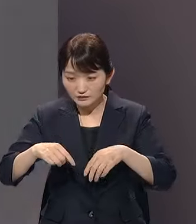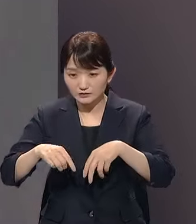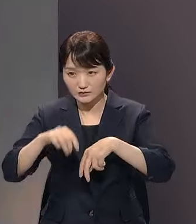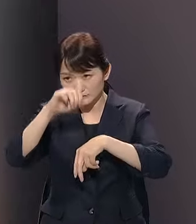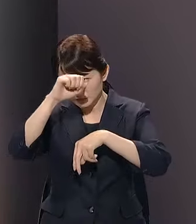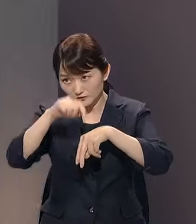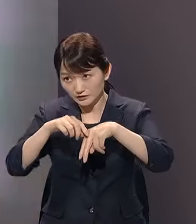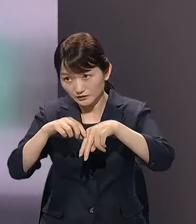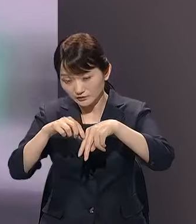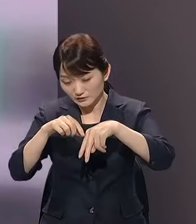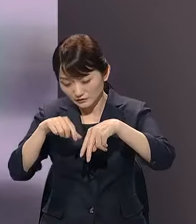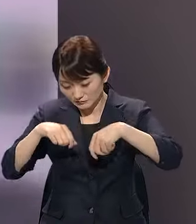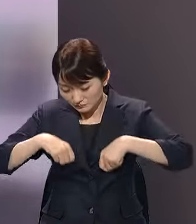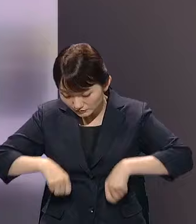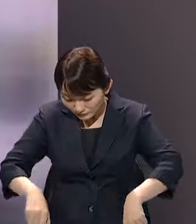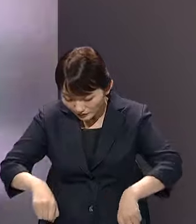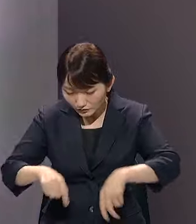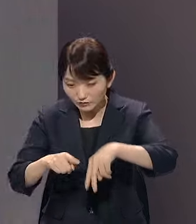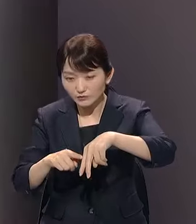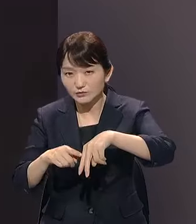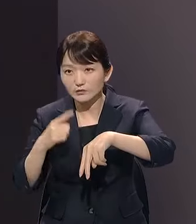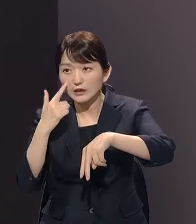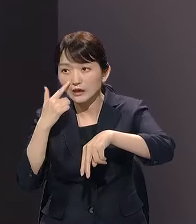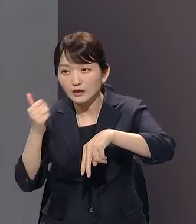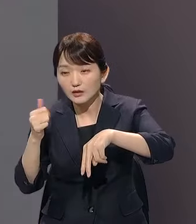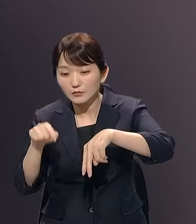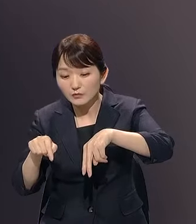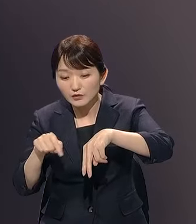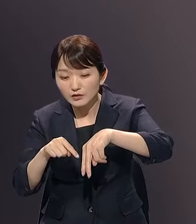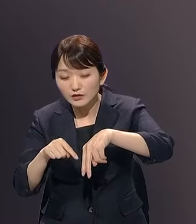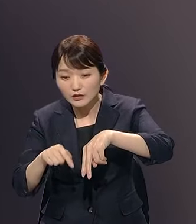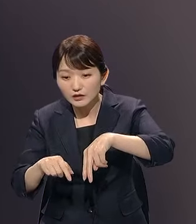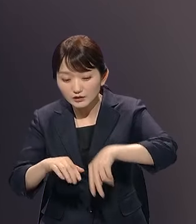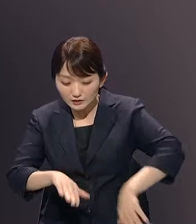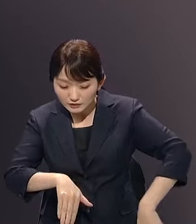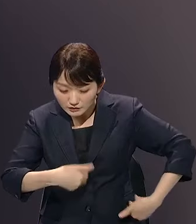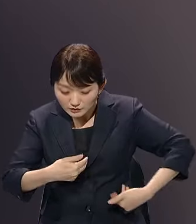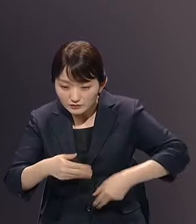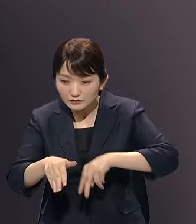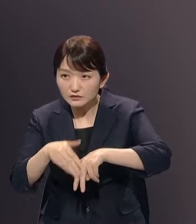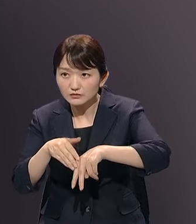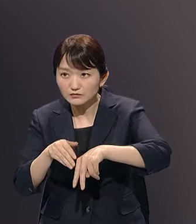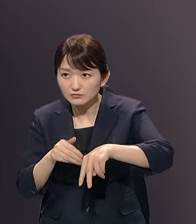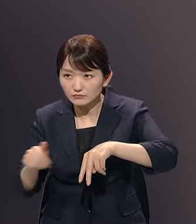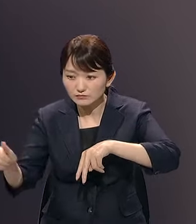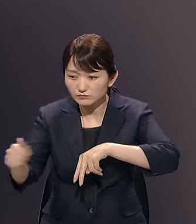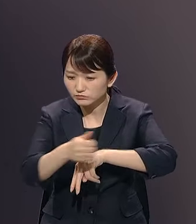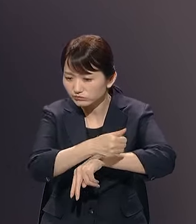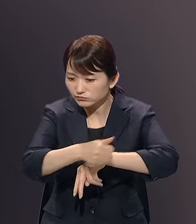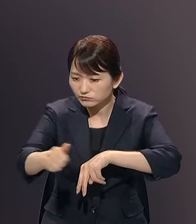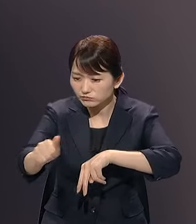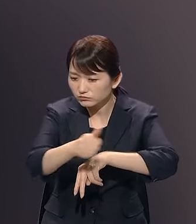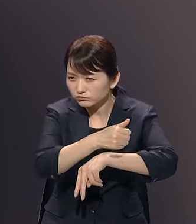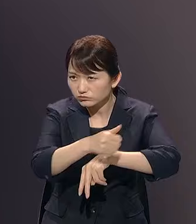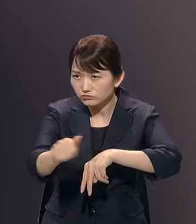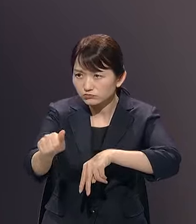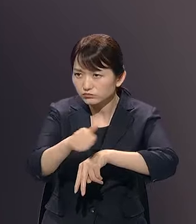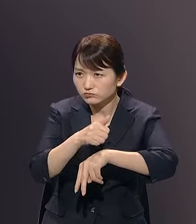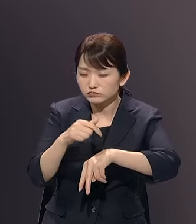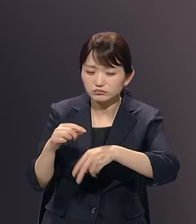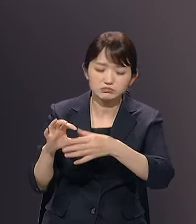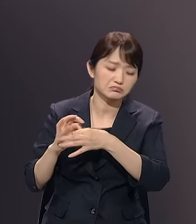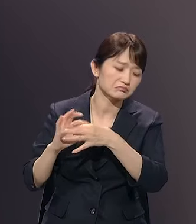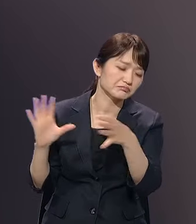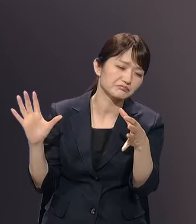어머 어머 어머 자 보호자로 보이는 남성이 한 손으로 아예 기저기를 채워 주는데 그 옆으로 막 사람들 지나가는데도